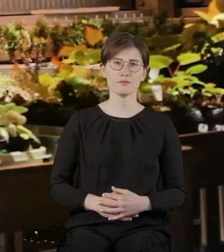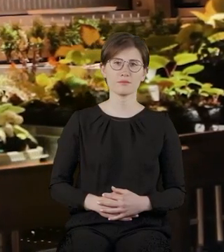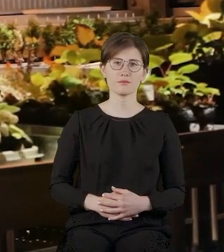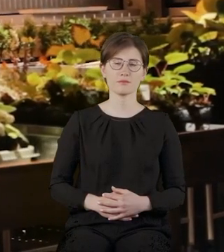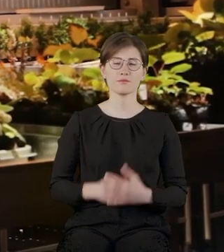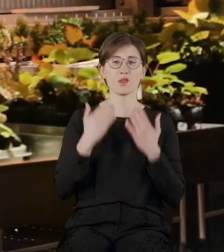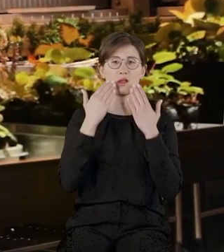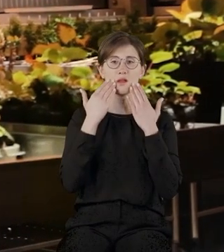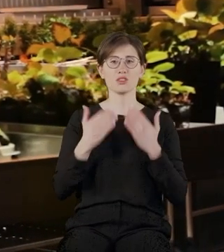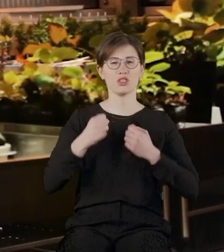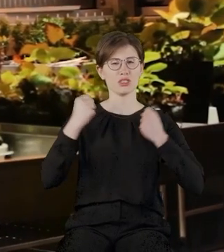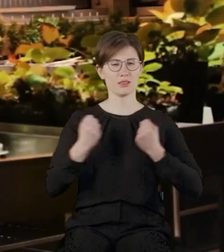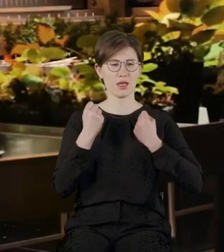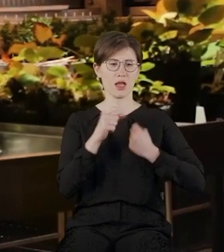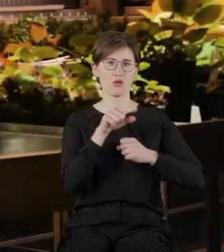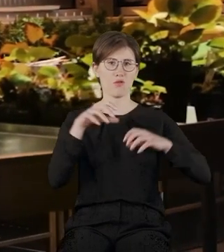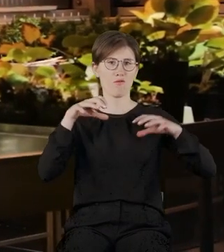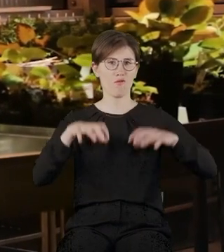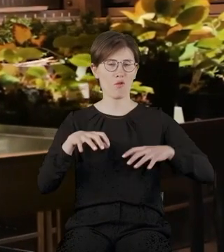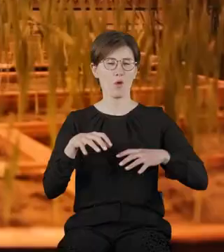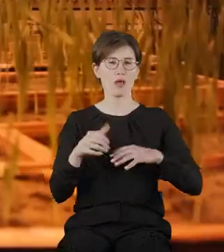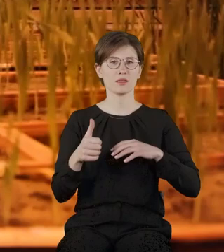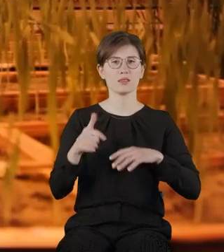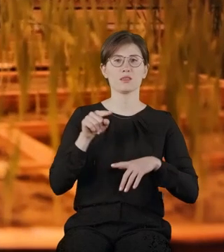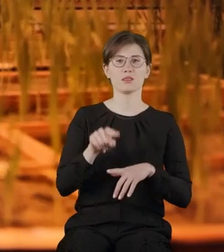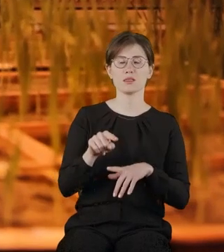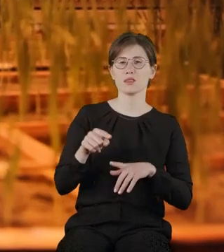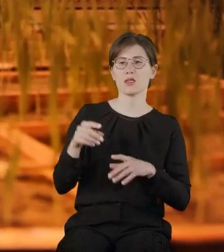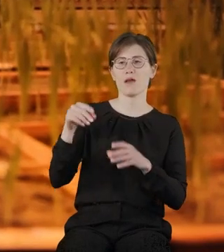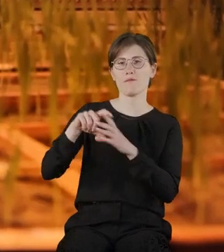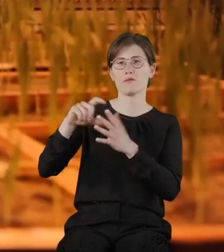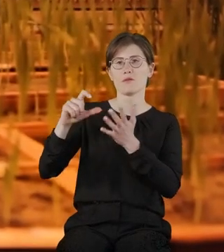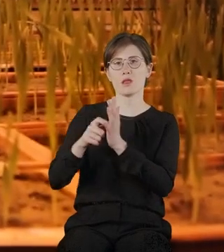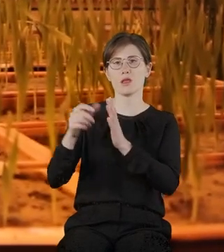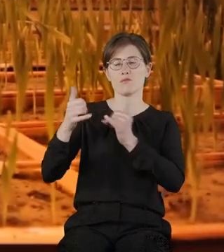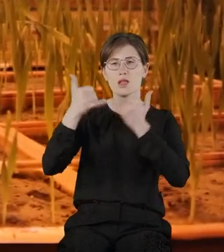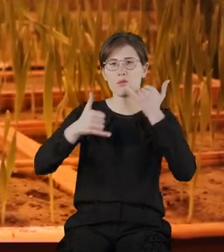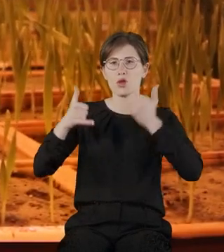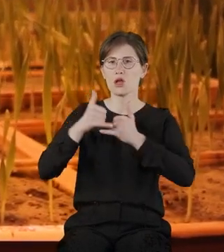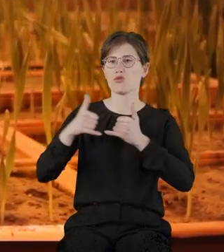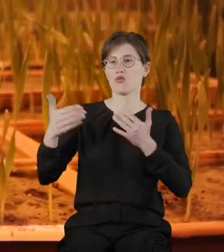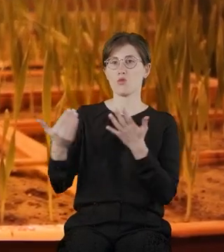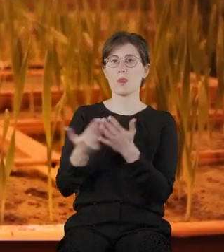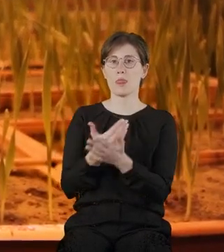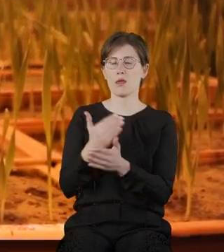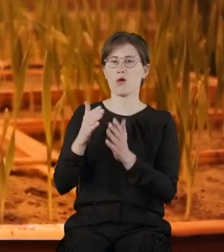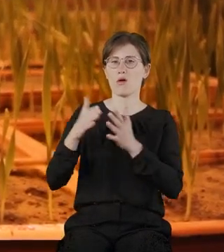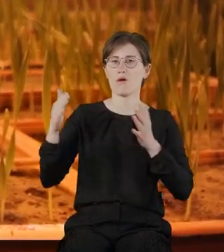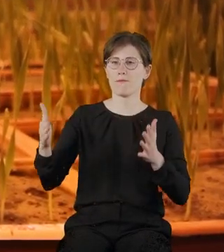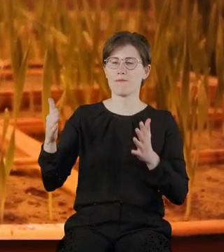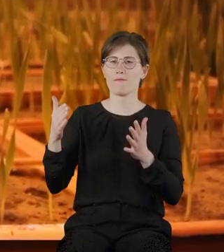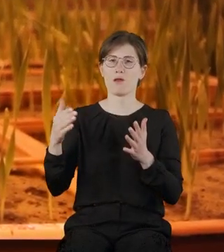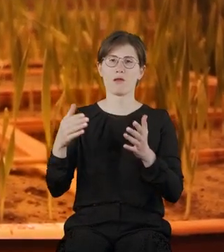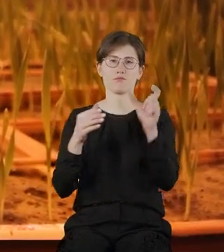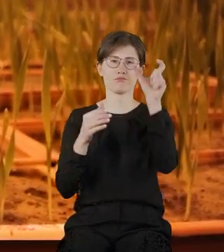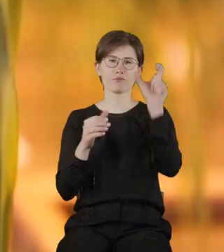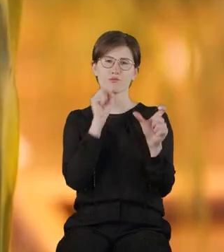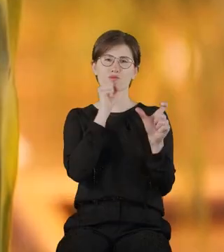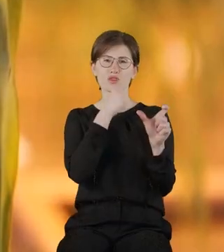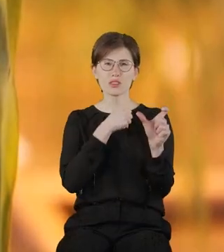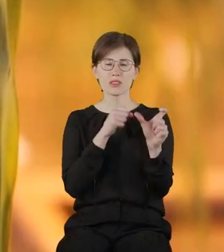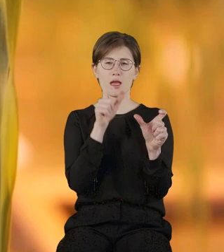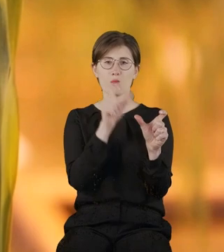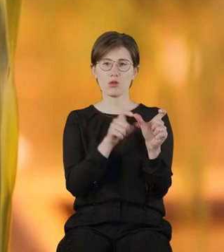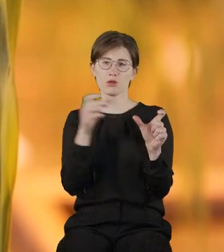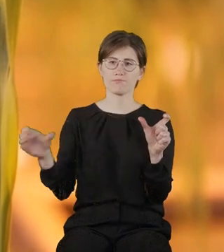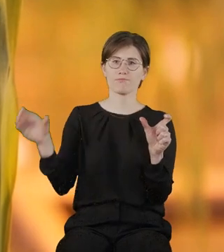Dzięki staraniom władz Wydziału zespoły badawcze dysponują nowoczesnym segmentem laboratoriów naukowych dobudowanych do zabytkowego